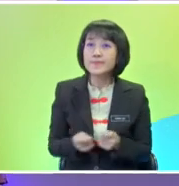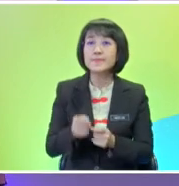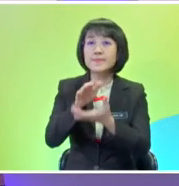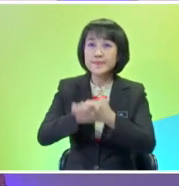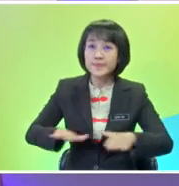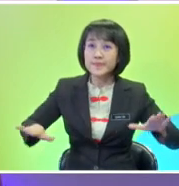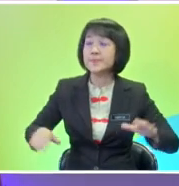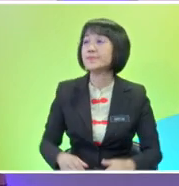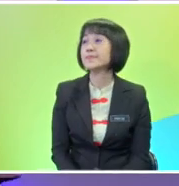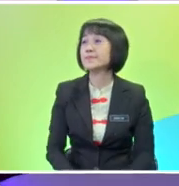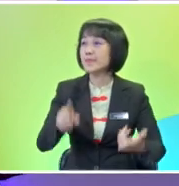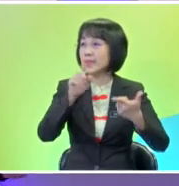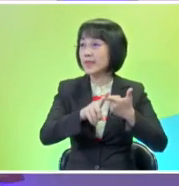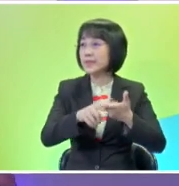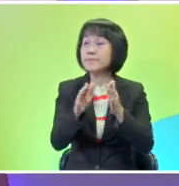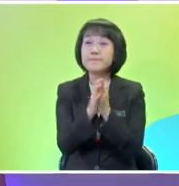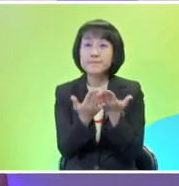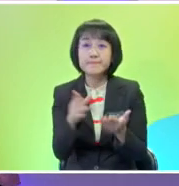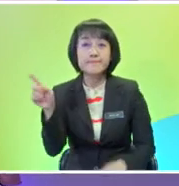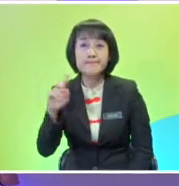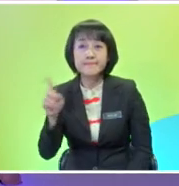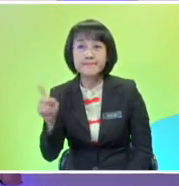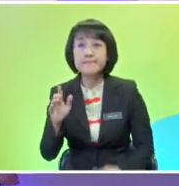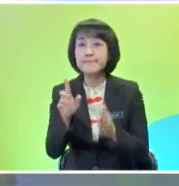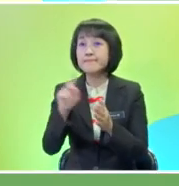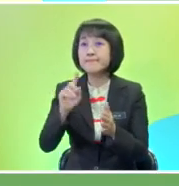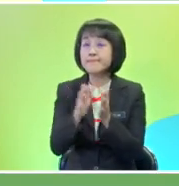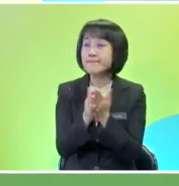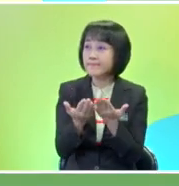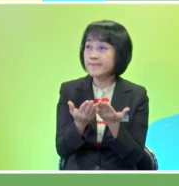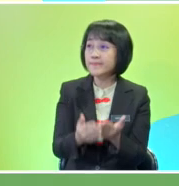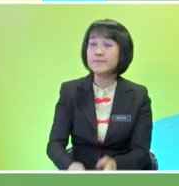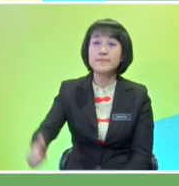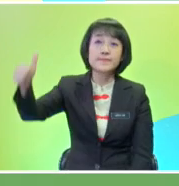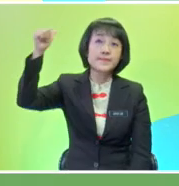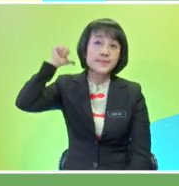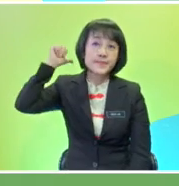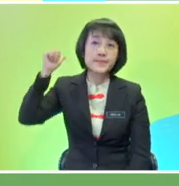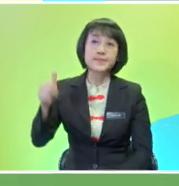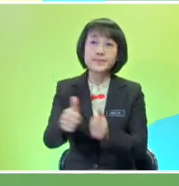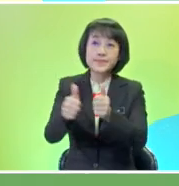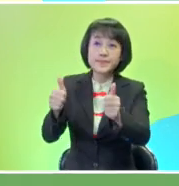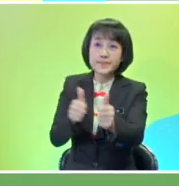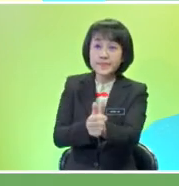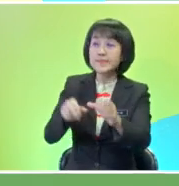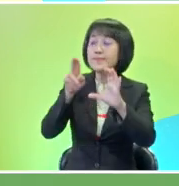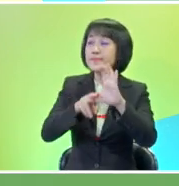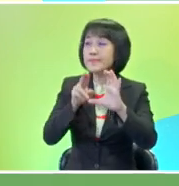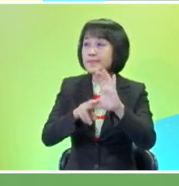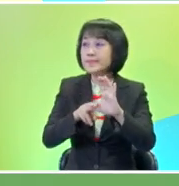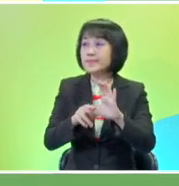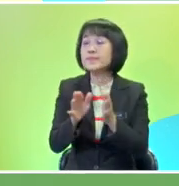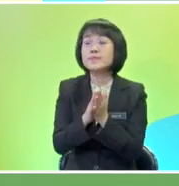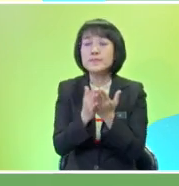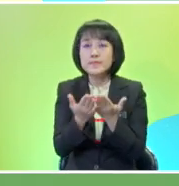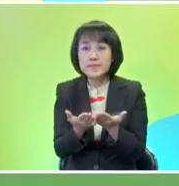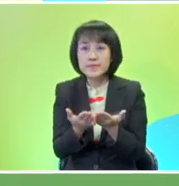buku Kalau boleh lihat buku duduk di mana Tu mana kedudukan buku di belakang kerusi sepatutnya di mana